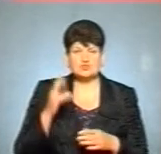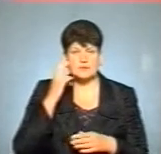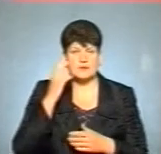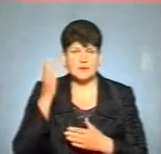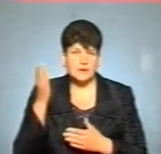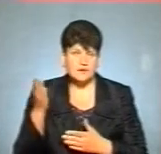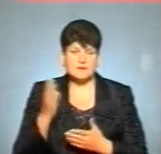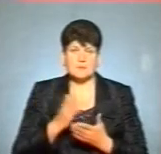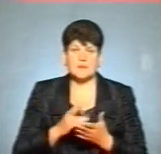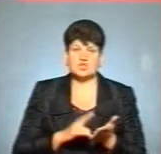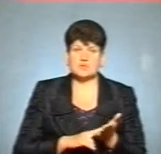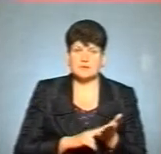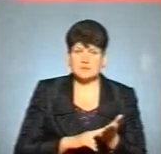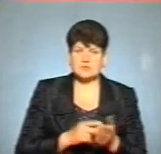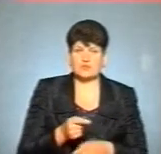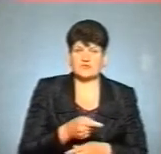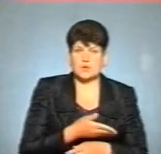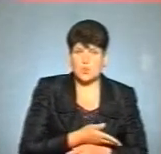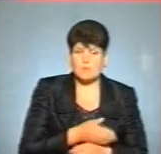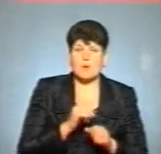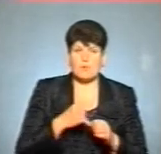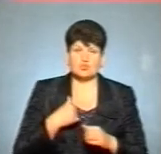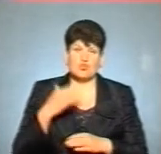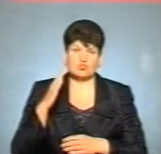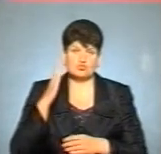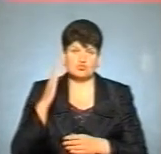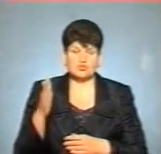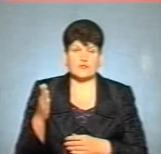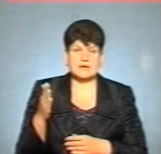і маючи приписку в Тернополі, зможуть проголосувати